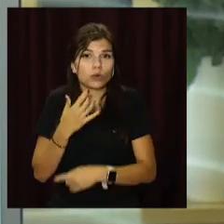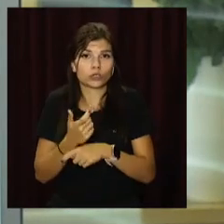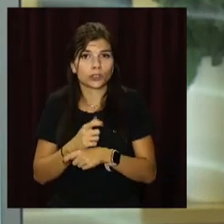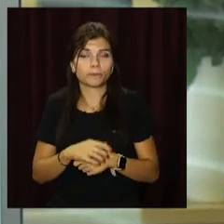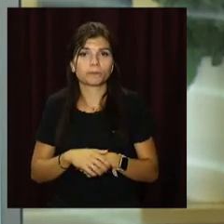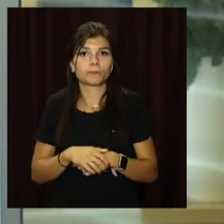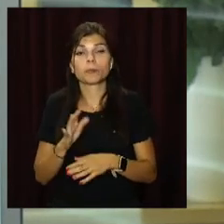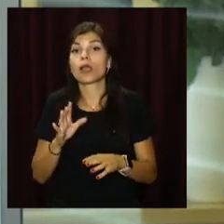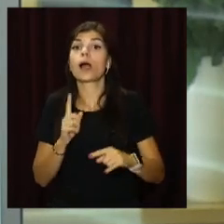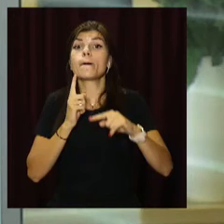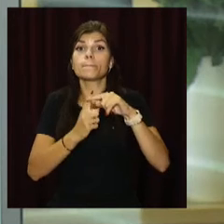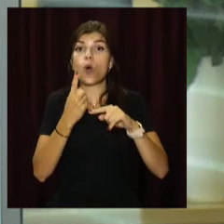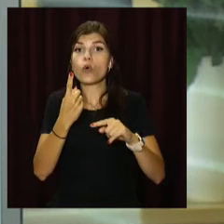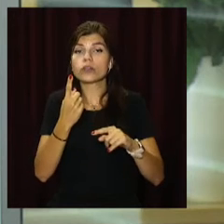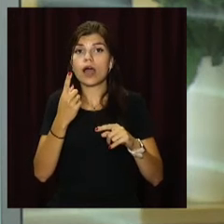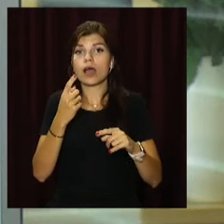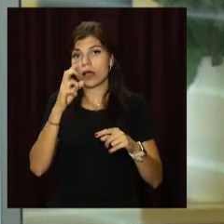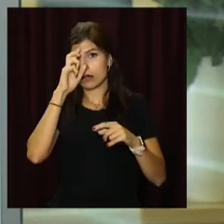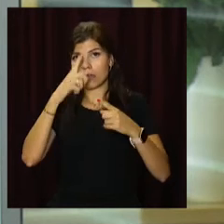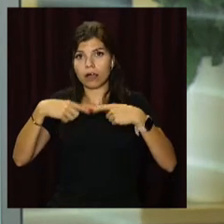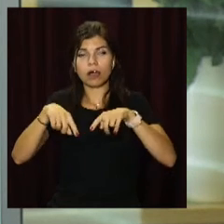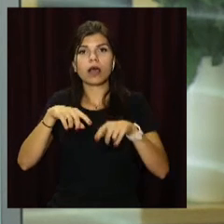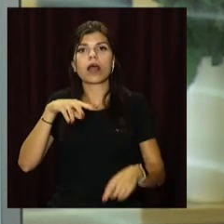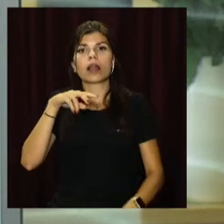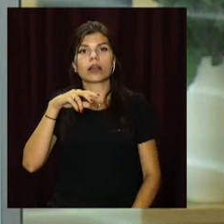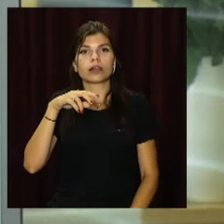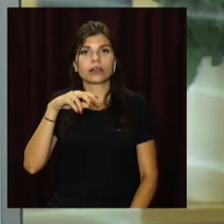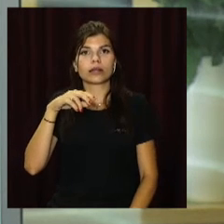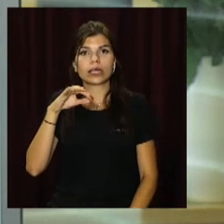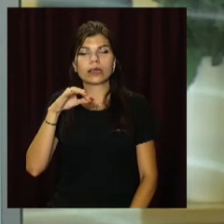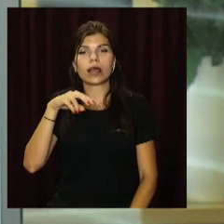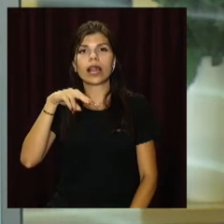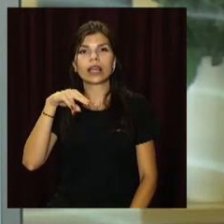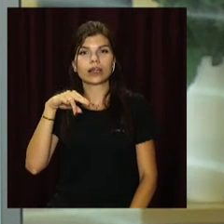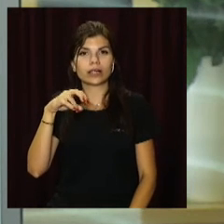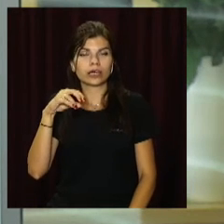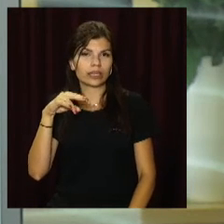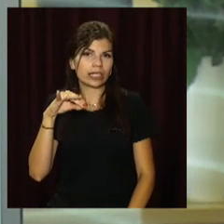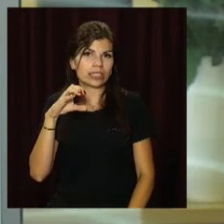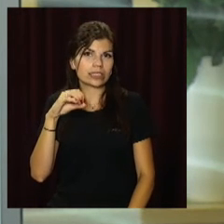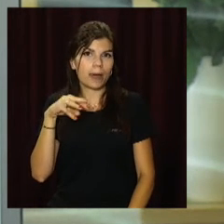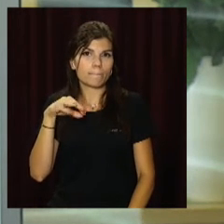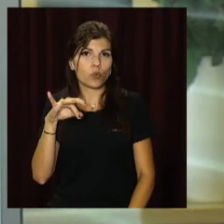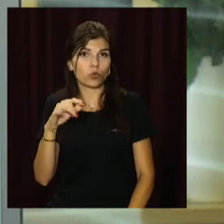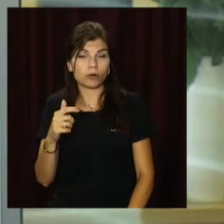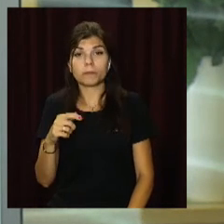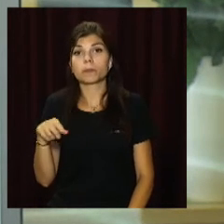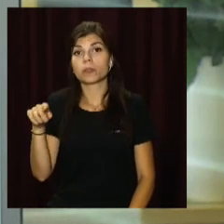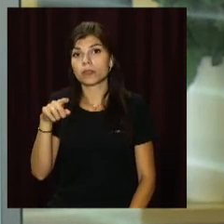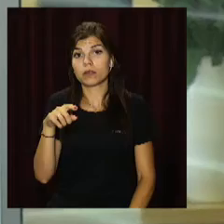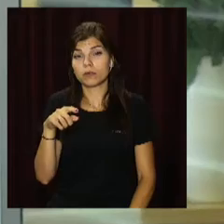Плюс одна країна. Для українців відкрився і Люксембург. Про це повідомив очільник Міністерства закордонних справ України Дмитро